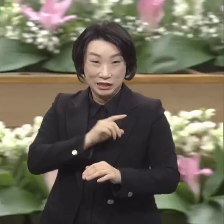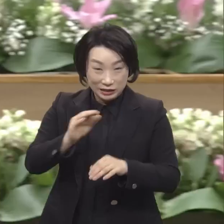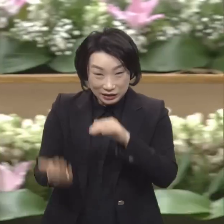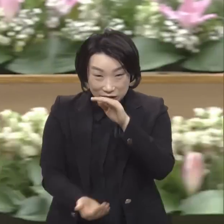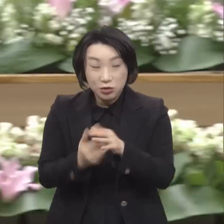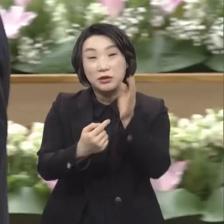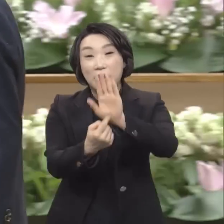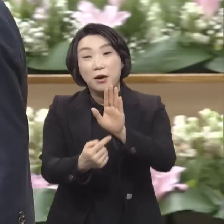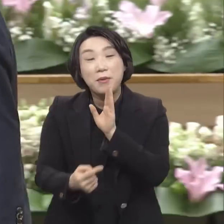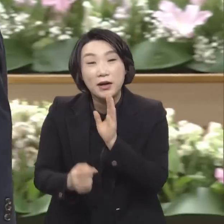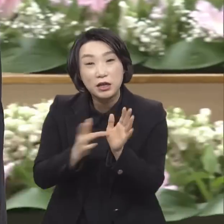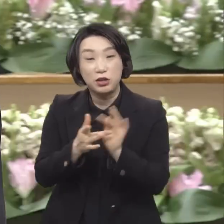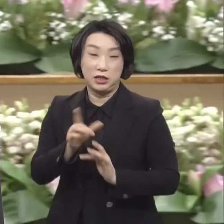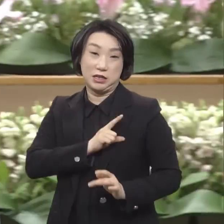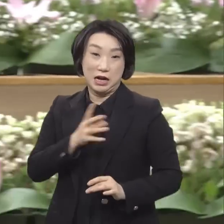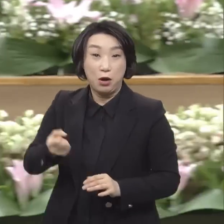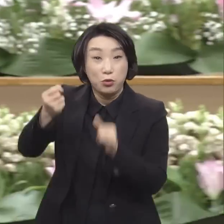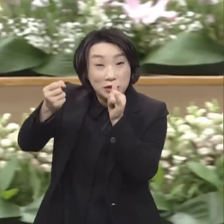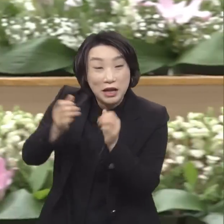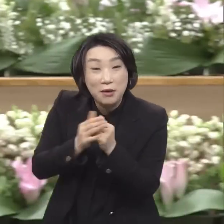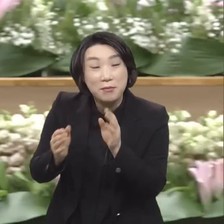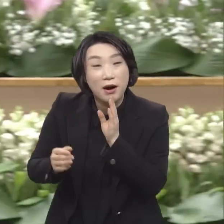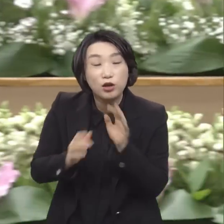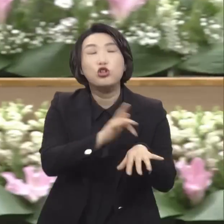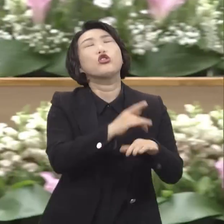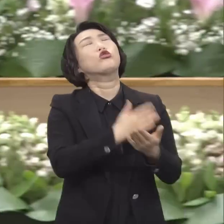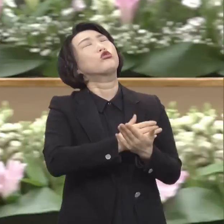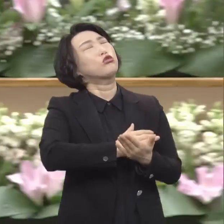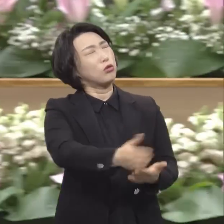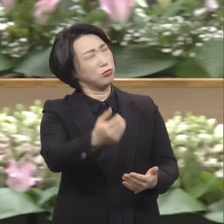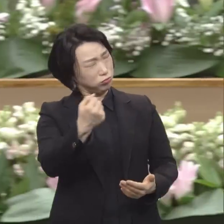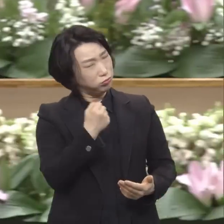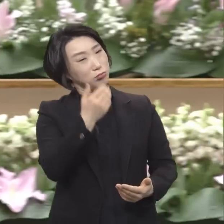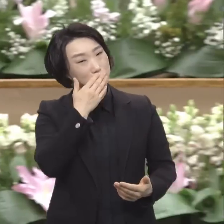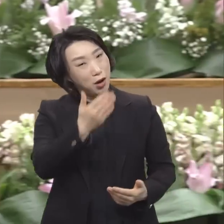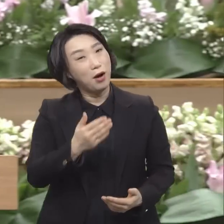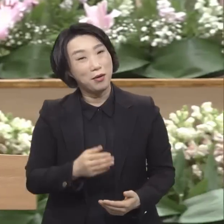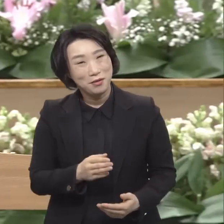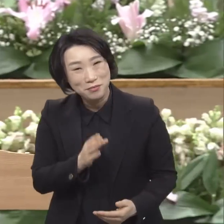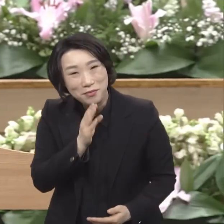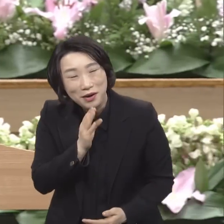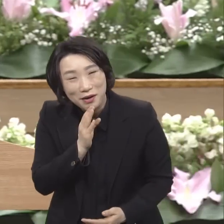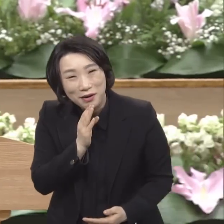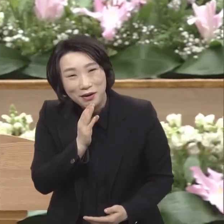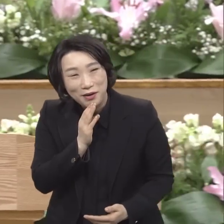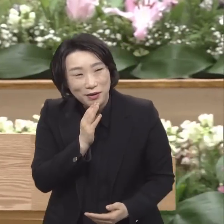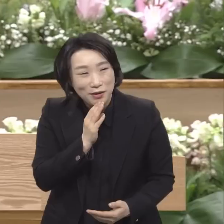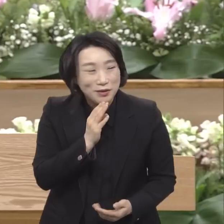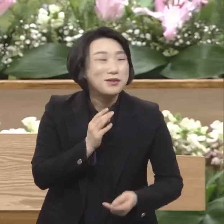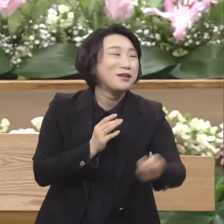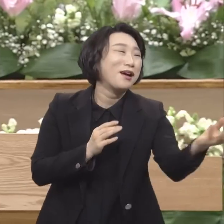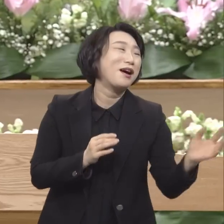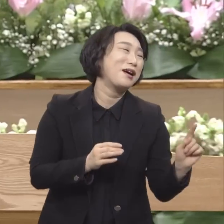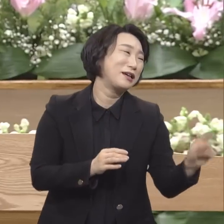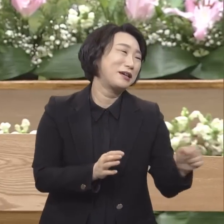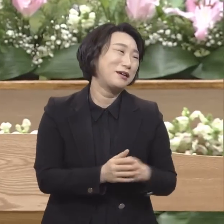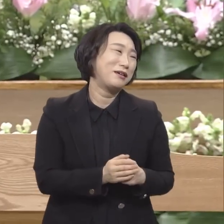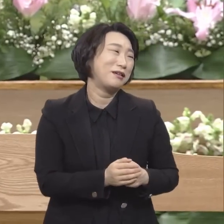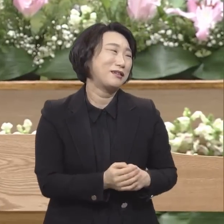뿐이요 예수 이름을 가진 자이기 때문에 귀신을 강력하게 쫓아내는데 이렇게 헛소리를